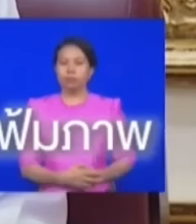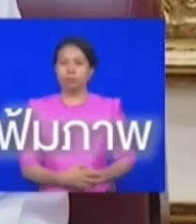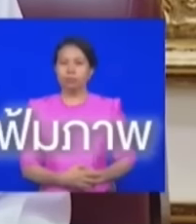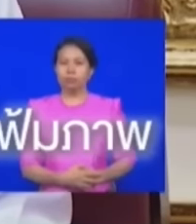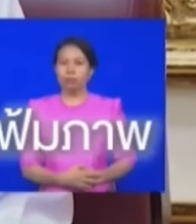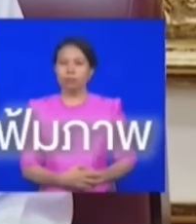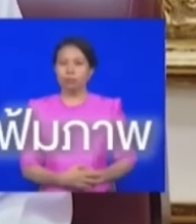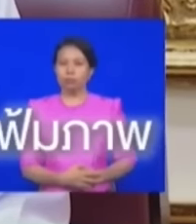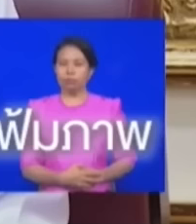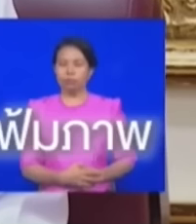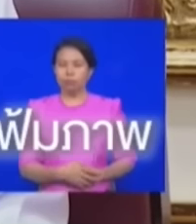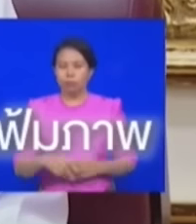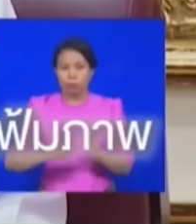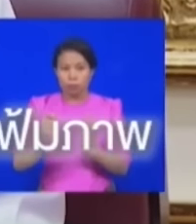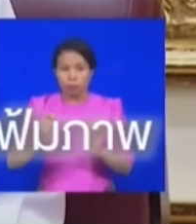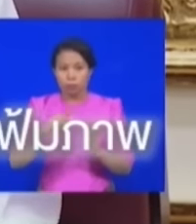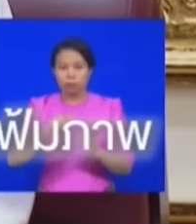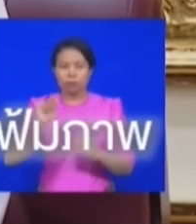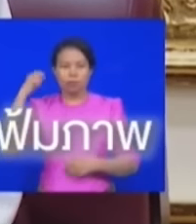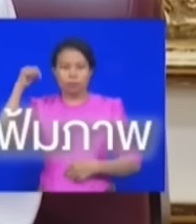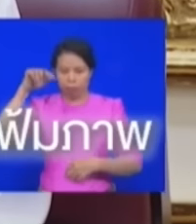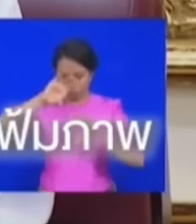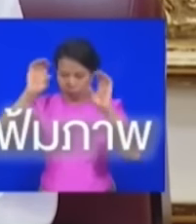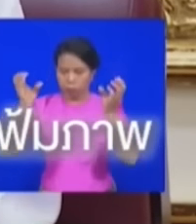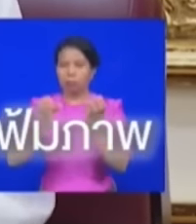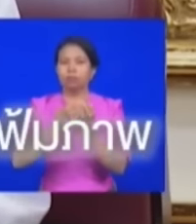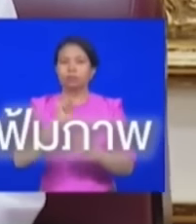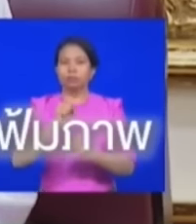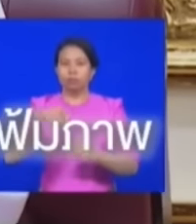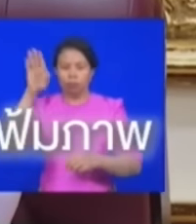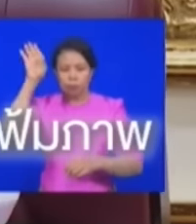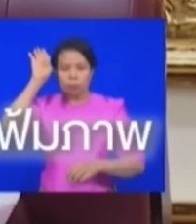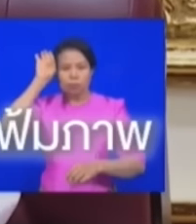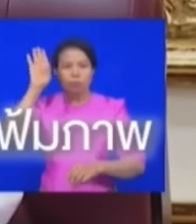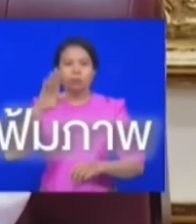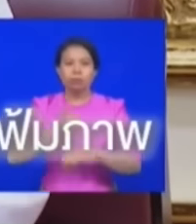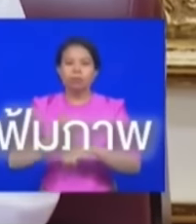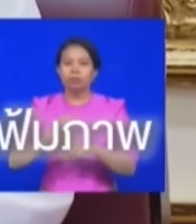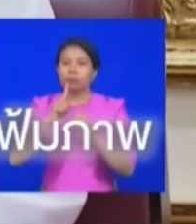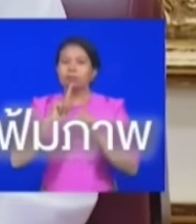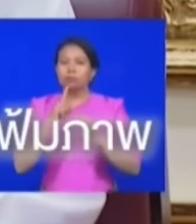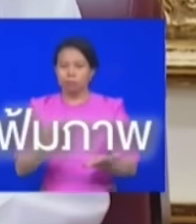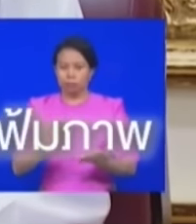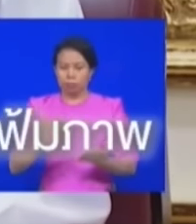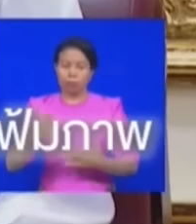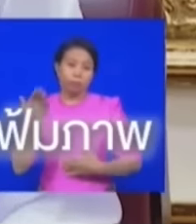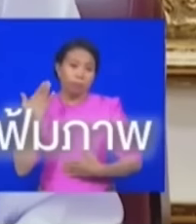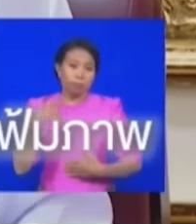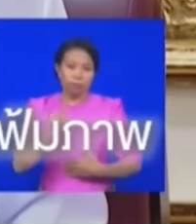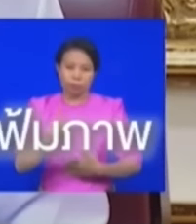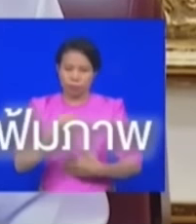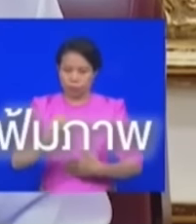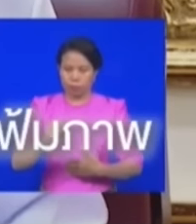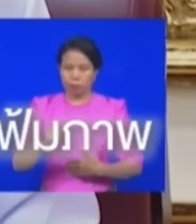สถานการณ์ล่าสุดในพม่านะครับที่มีมีการเปิดเผยรายงานออกมาจากยิฟว่าเป็นเรื่องที่น่าตกใจจริง